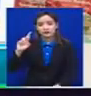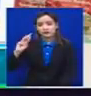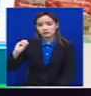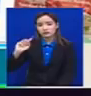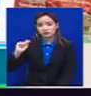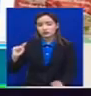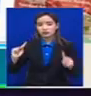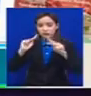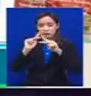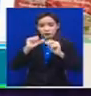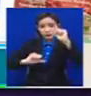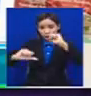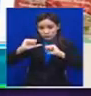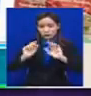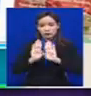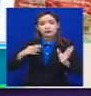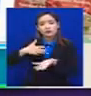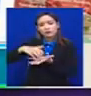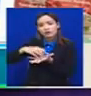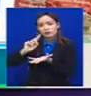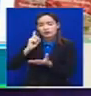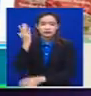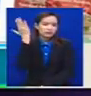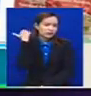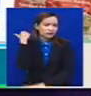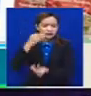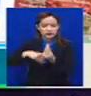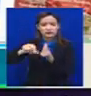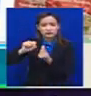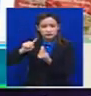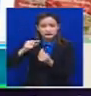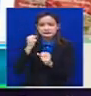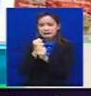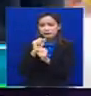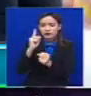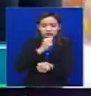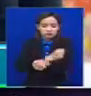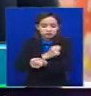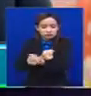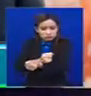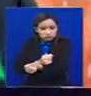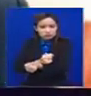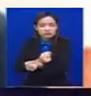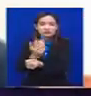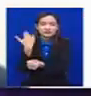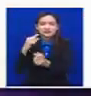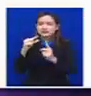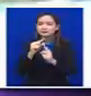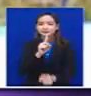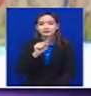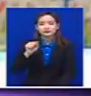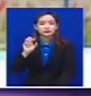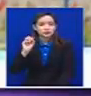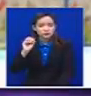ลยีเปิดเผยว่าในอดีตที่ผ่านมาเศรษฐกิจไทยเดินหน้าด้วยแรงงานหรือที่เรียกว่า Industry 1.0 โดยประเทศไท